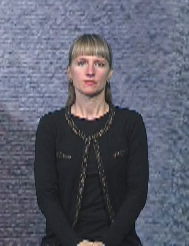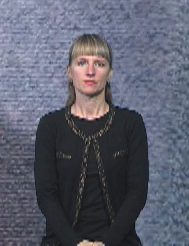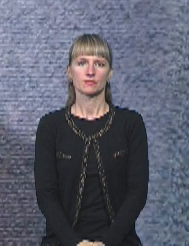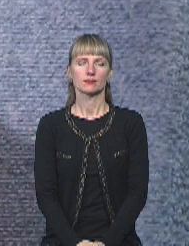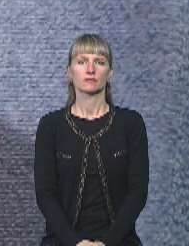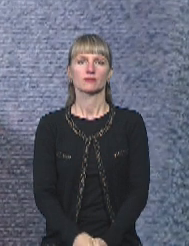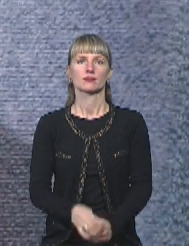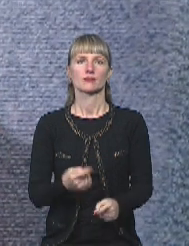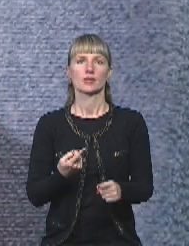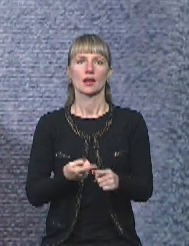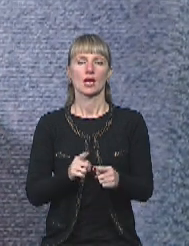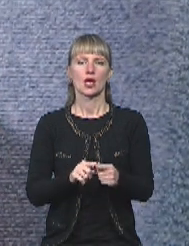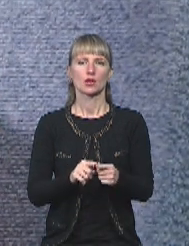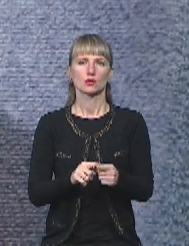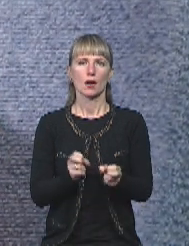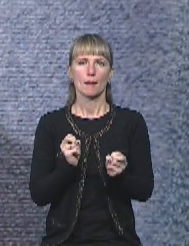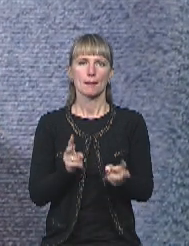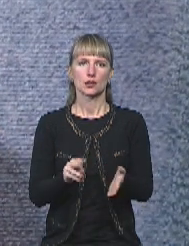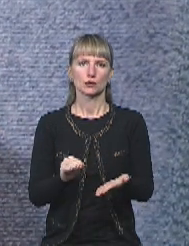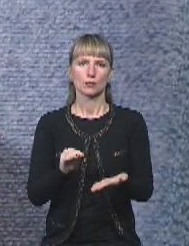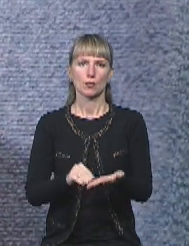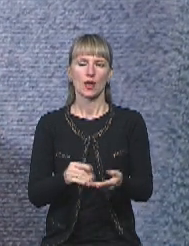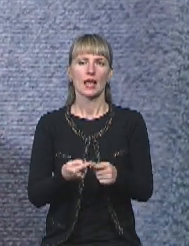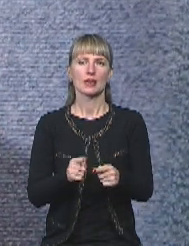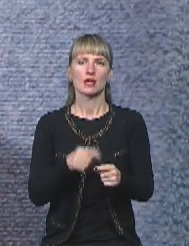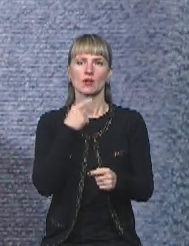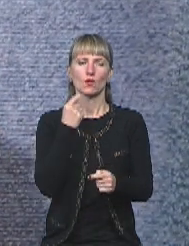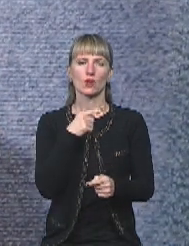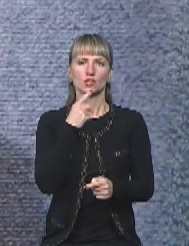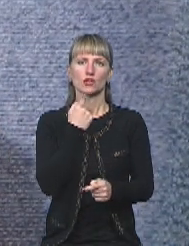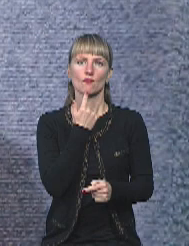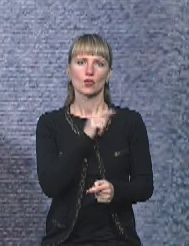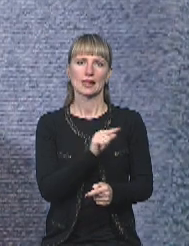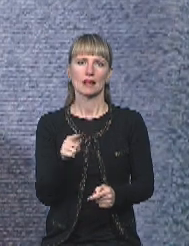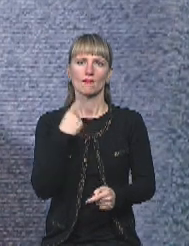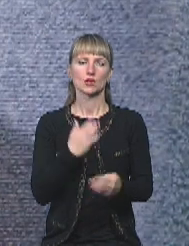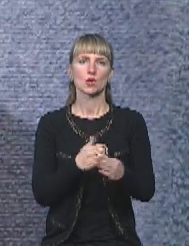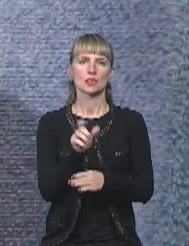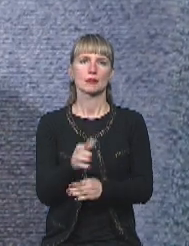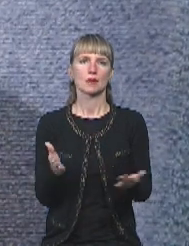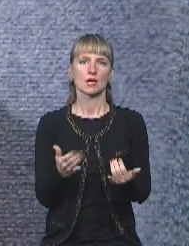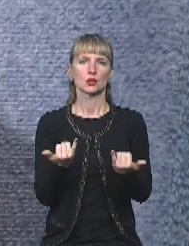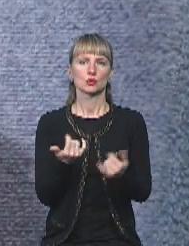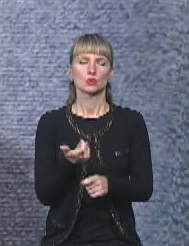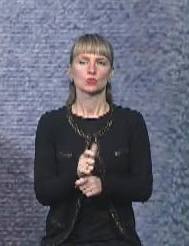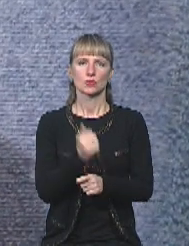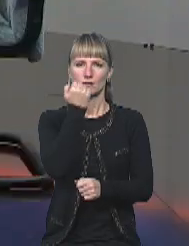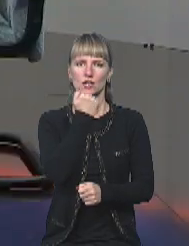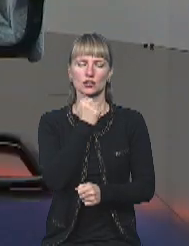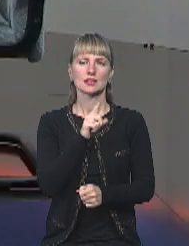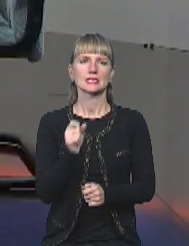Отже, про цю критичну позначку. Отже, про ці червоні лінії говорю із гостями, яким дуже вдячна